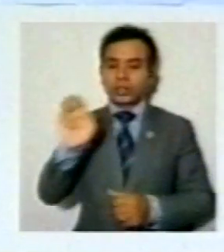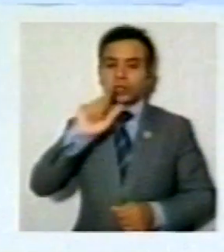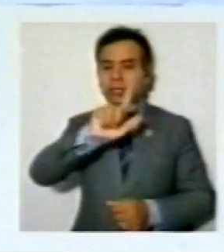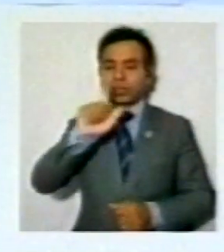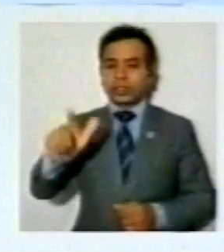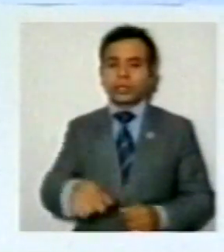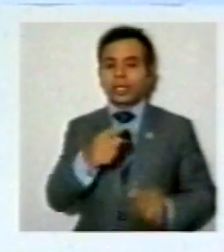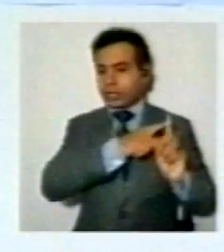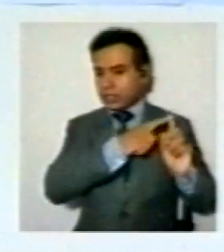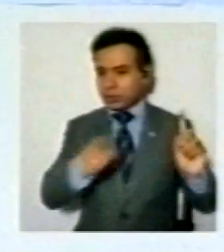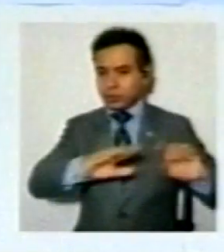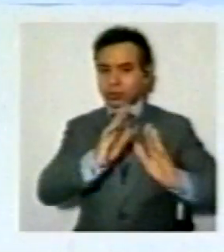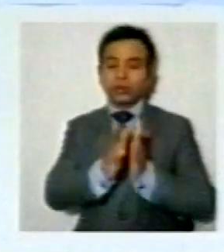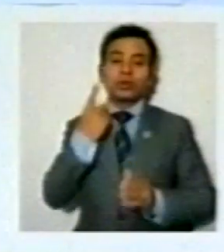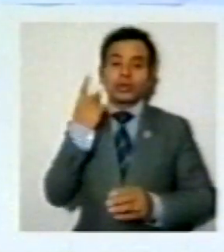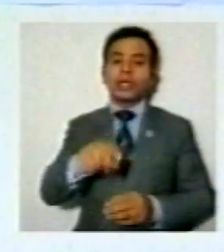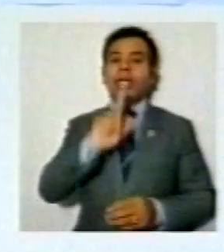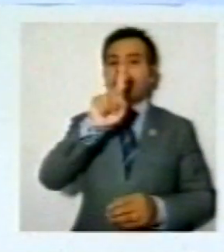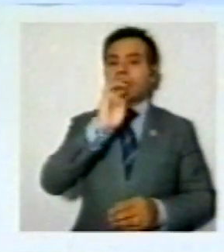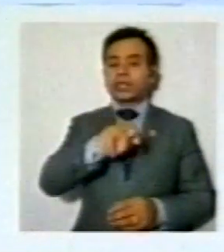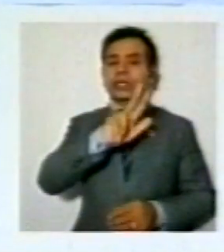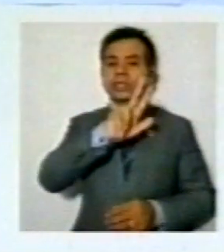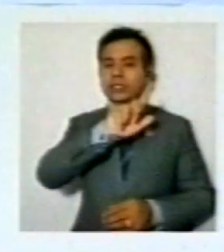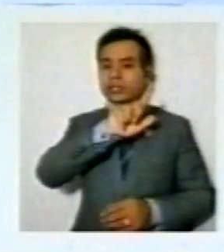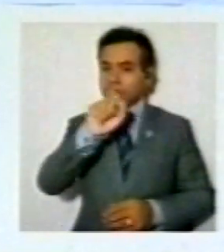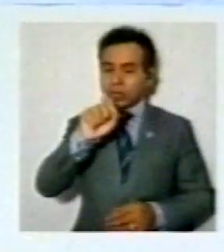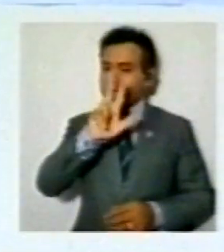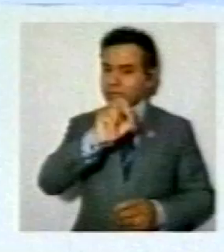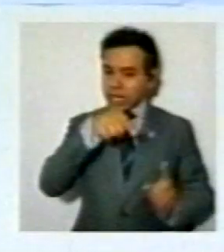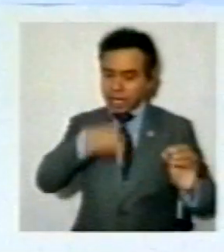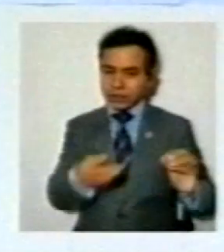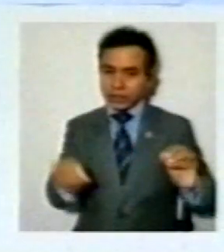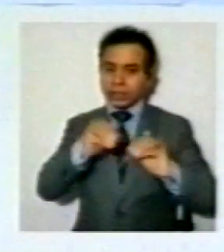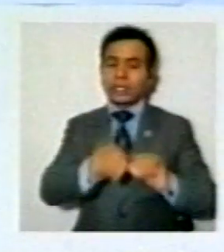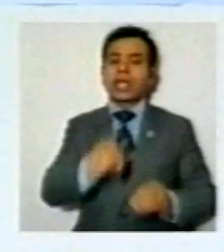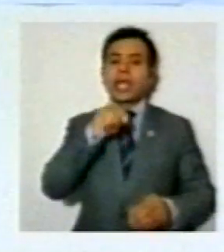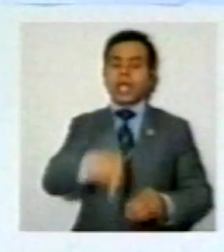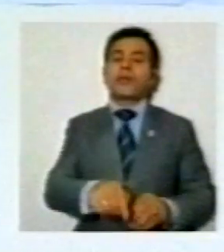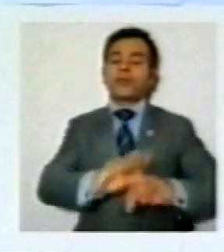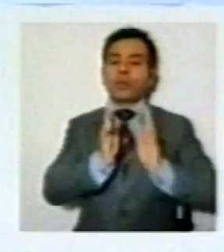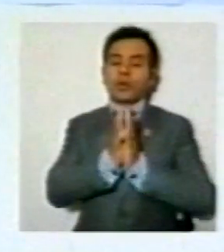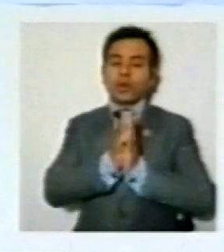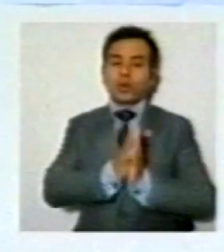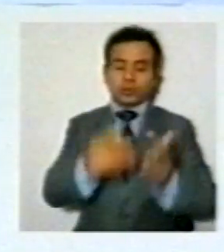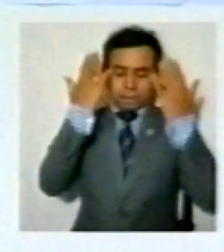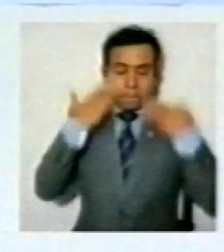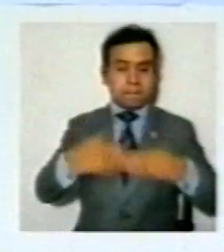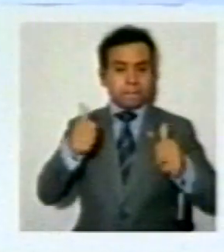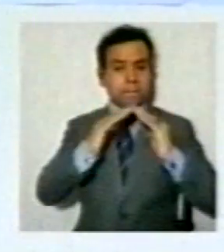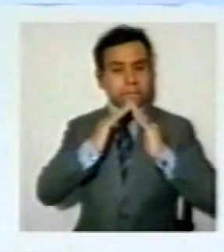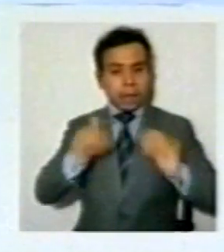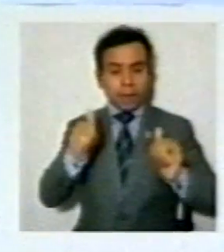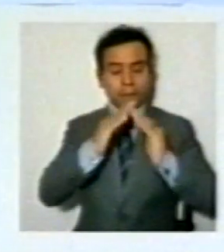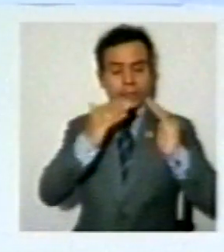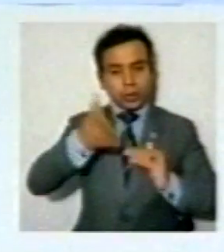আমাদের সুস্থ ছিল 377 জন এবং গতকাল পর্যন্ত সুস্থ ছিল 1,780 জন, যেটা